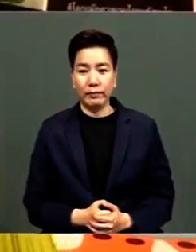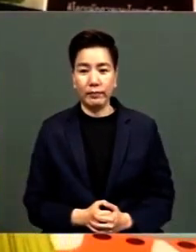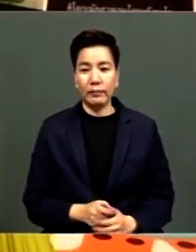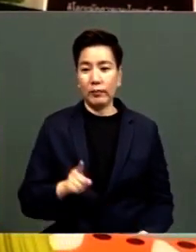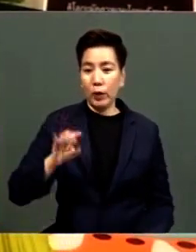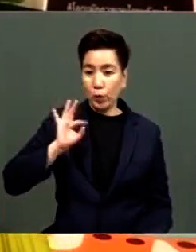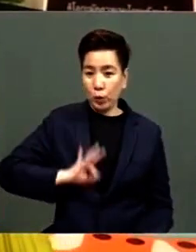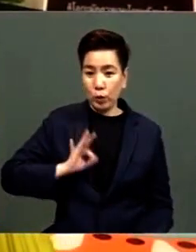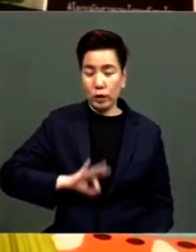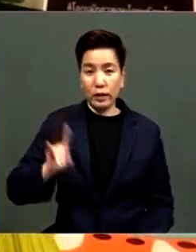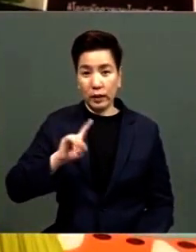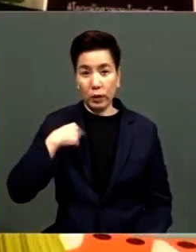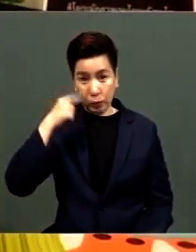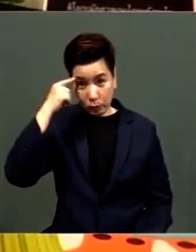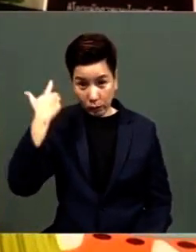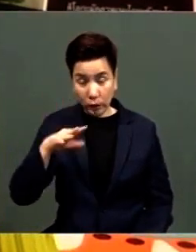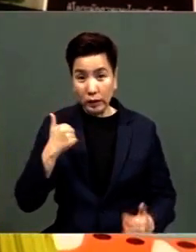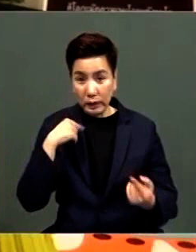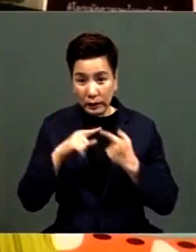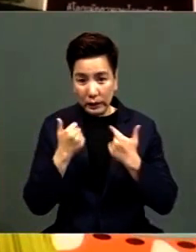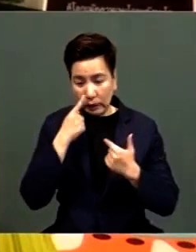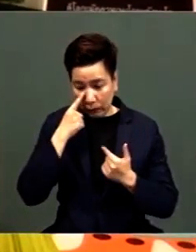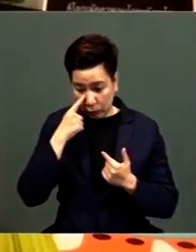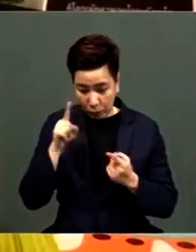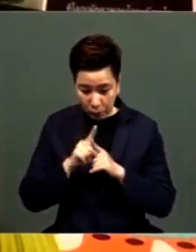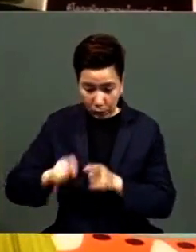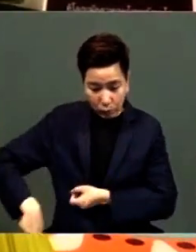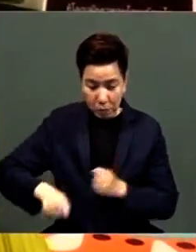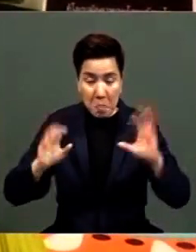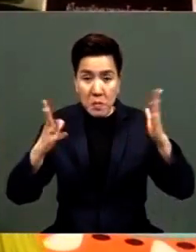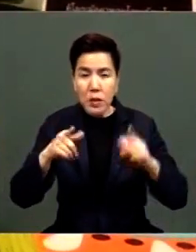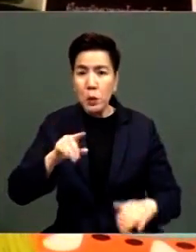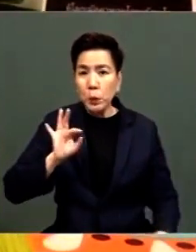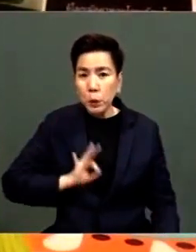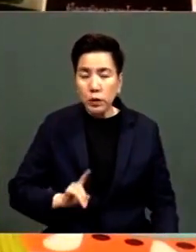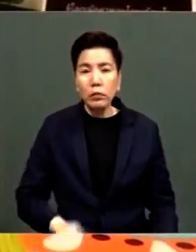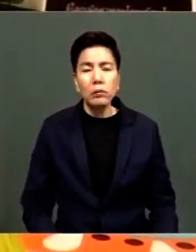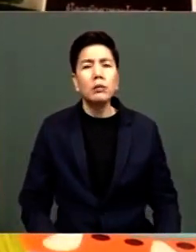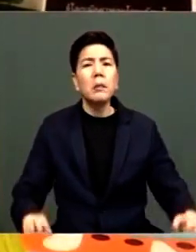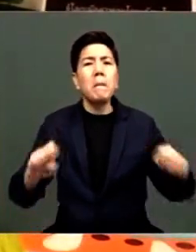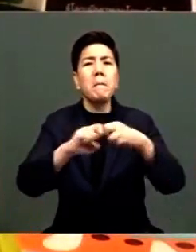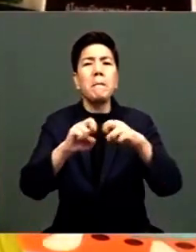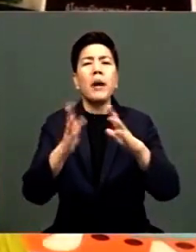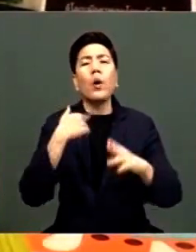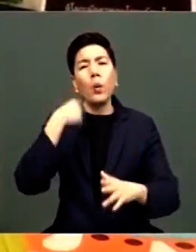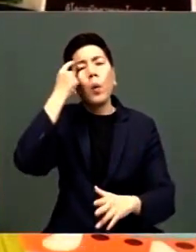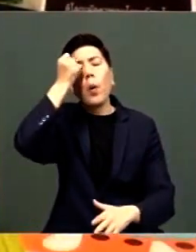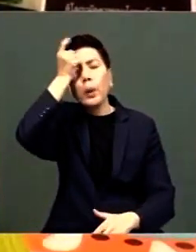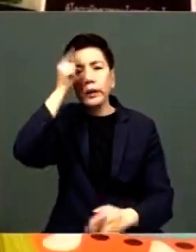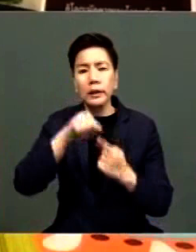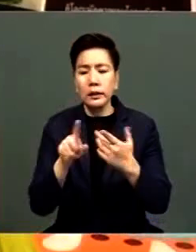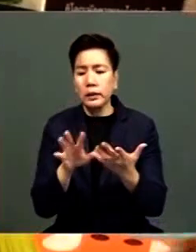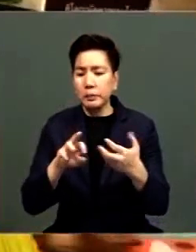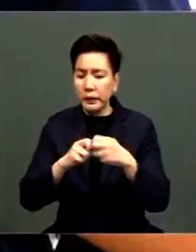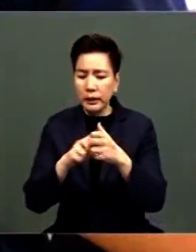งบ้างคะที่ในปีนี้แบบไม่ได้มีเทศกาลเดิมอะไรเงี้ยค่ะ ไม่มีปัญหาค่ะเพราะว่ามันมีเหตุสุดวิสัยอย่างนี้เราก็ต้องช่วยกันนะ